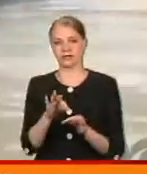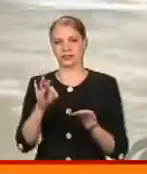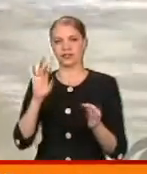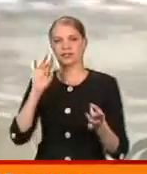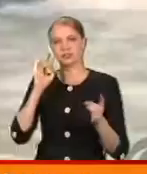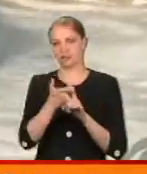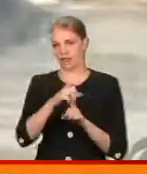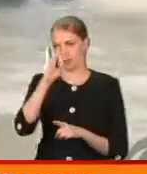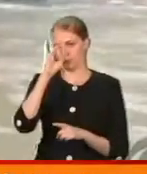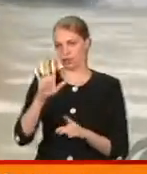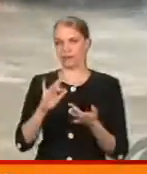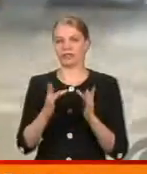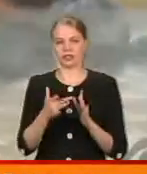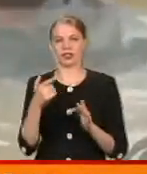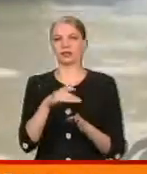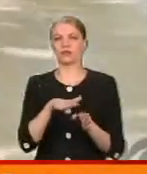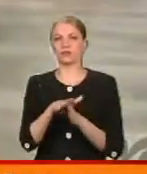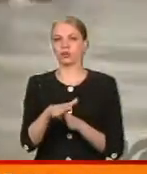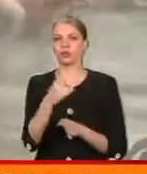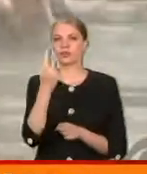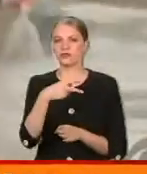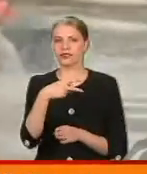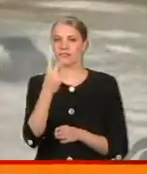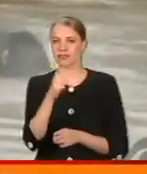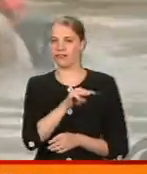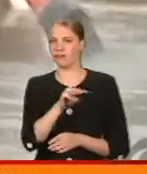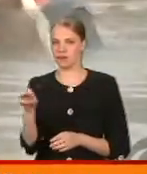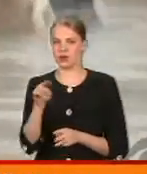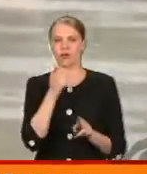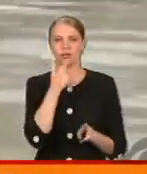надпопулярним в інтернеті, набравши вже понад 22 мільйони переглядів.